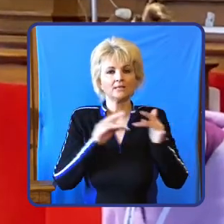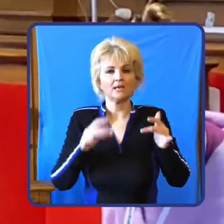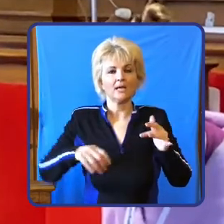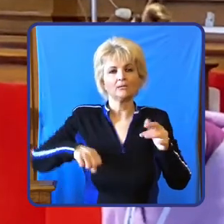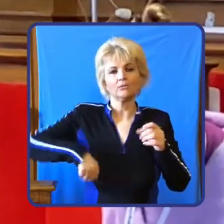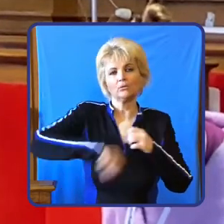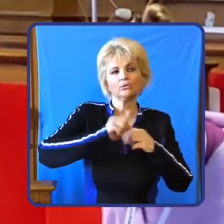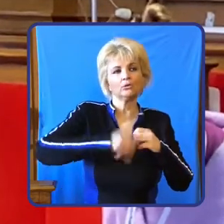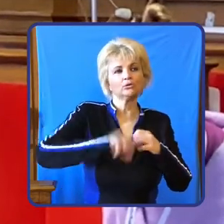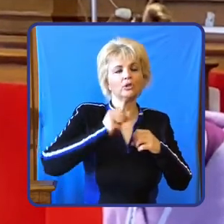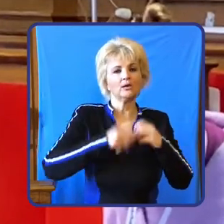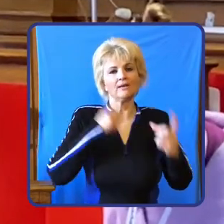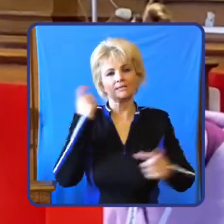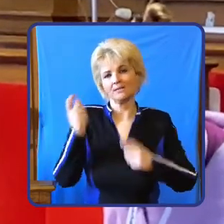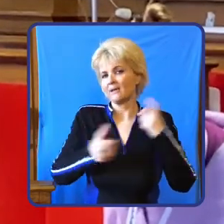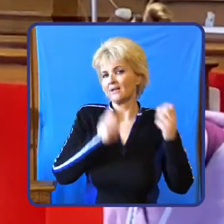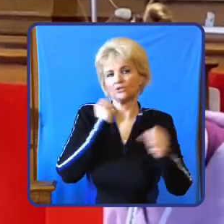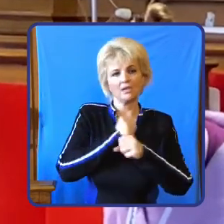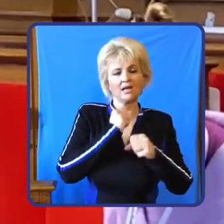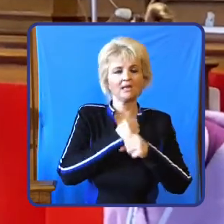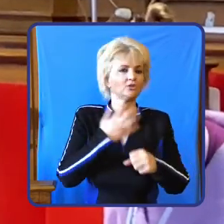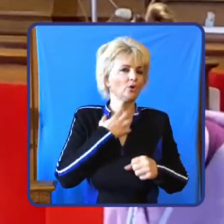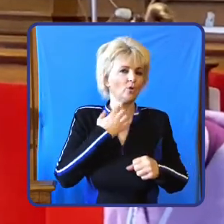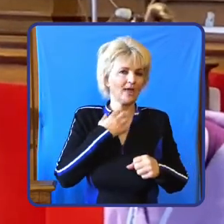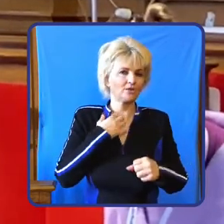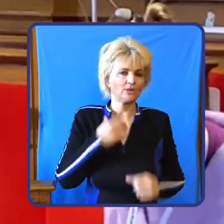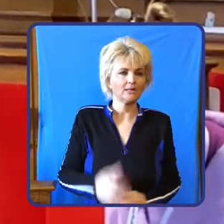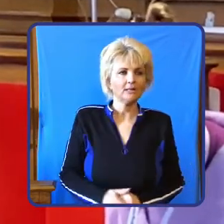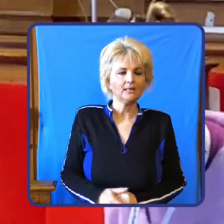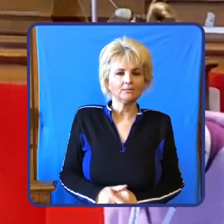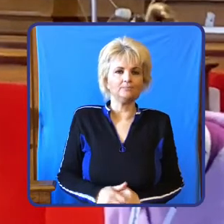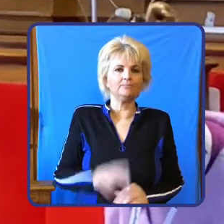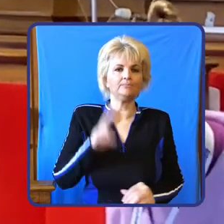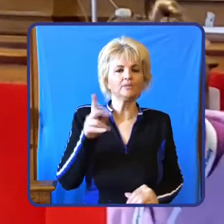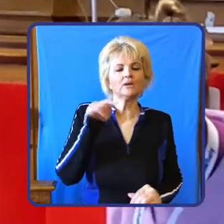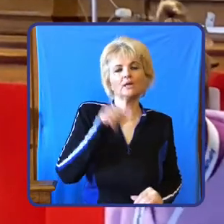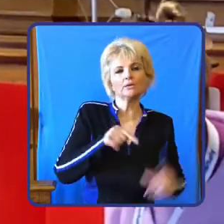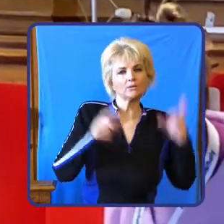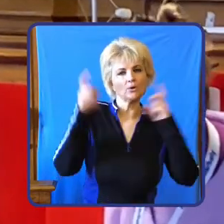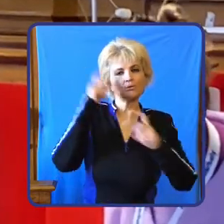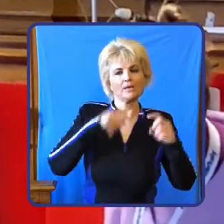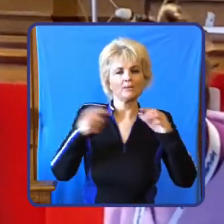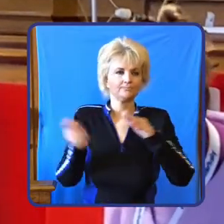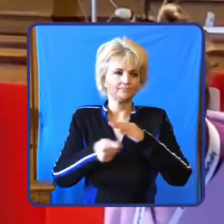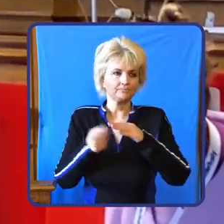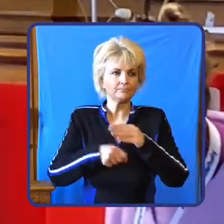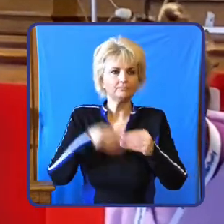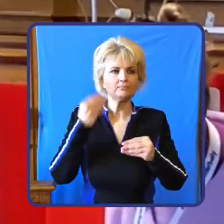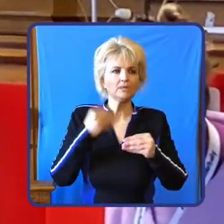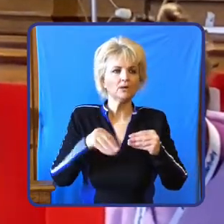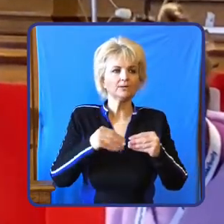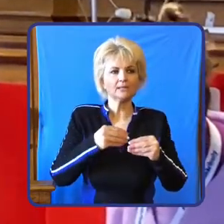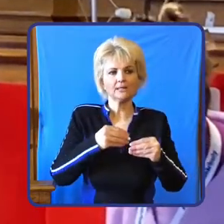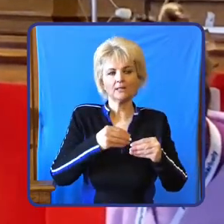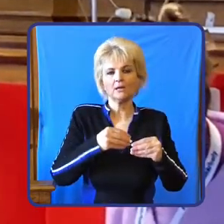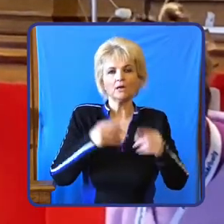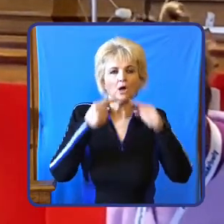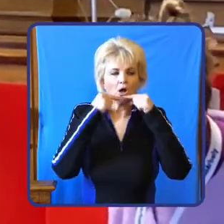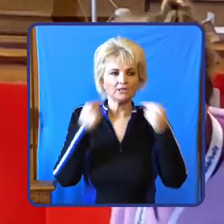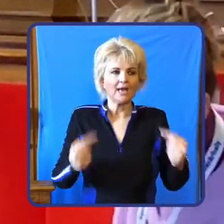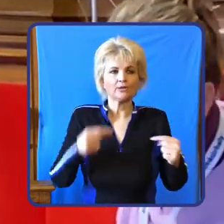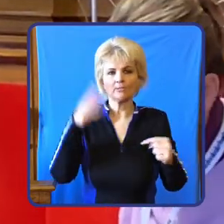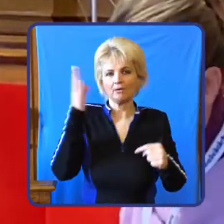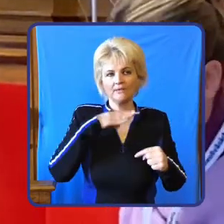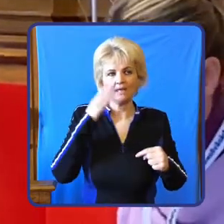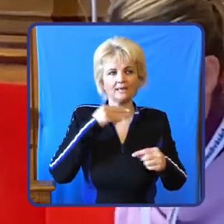fesztivált, röghessenek rajta, és menjen a műsor. Tehát aki azt gondolja, hogy egy ilyen bírságot azért szab ki a fideszes hatóság,